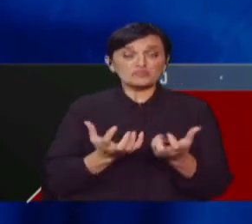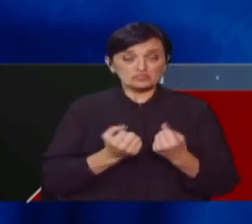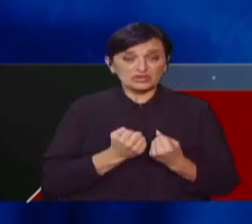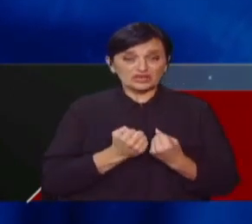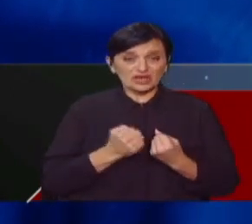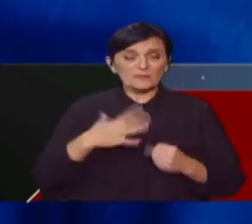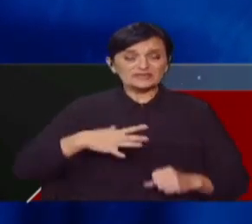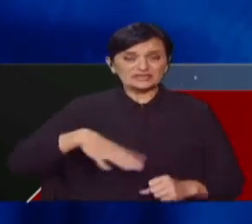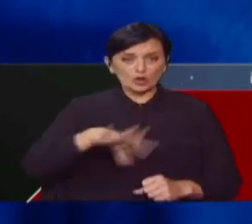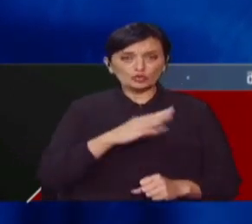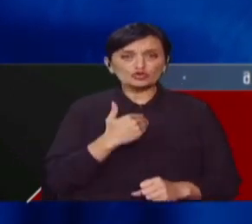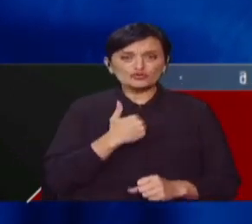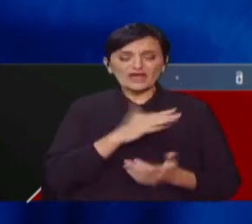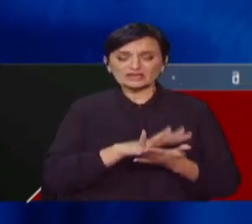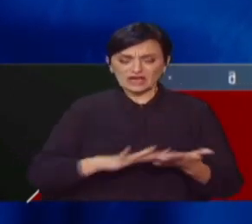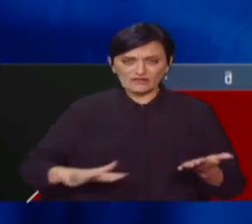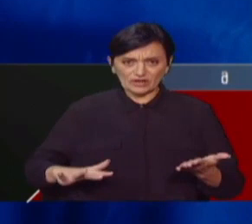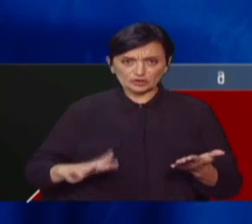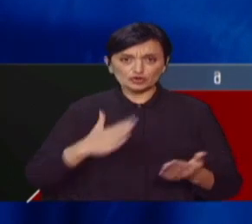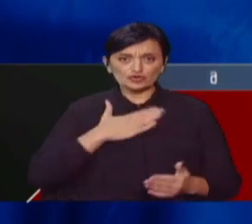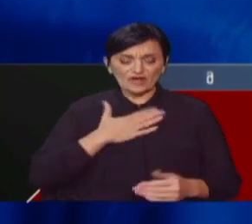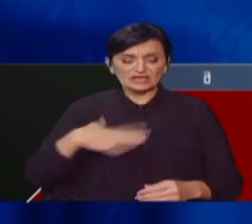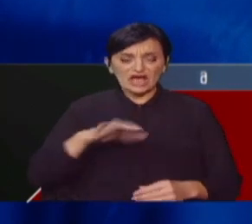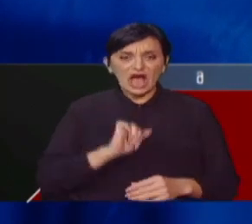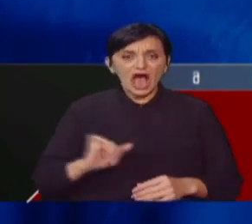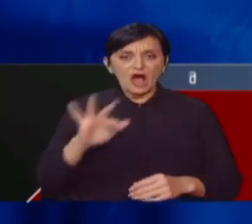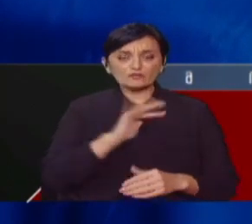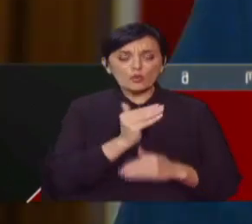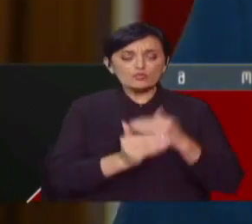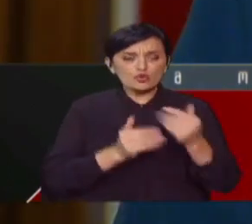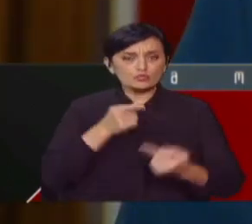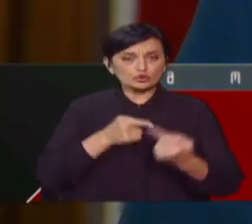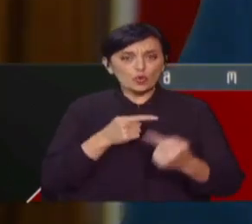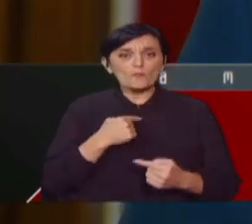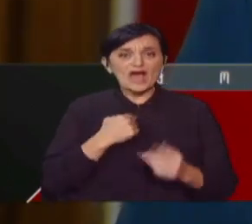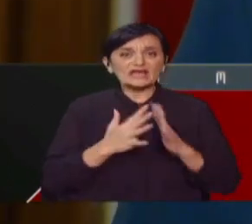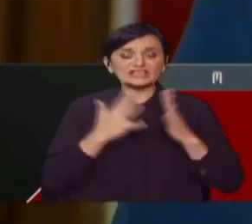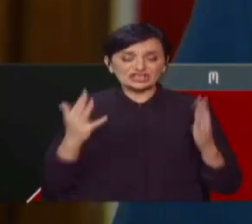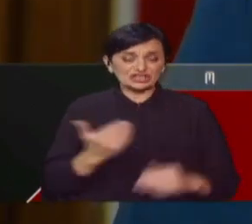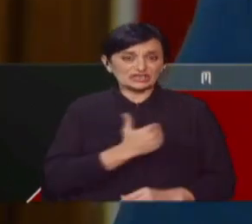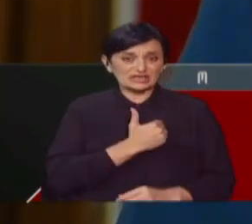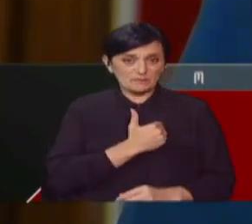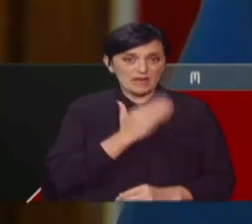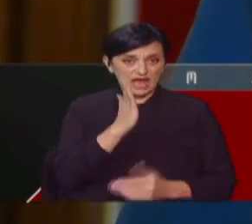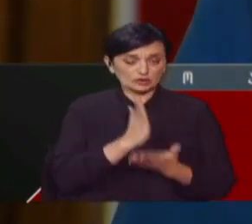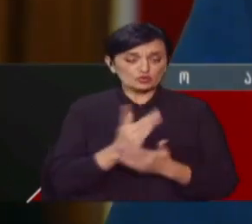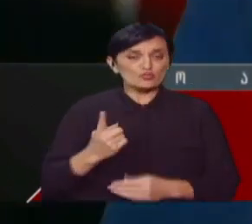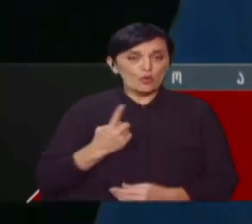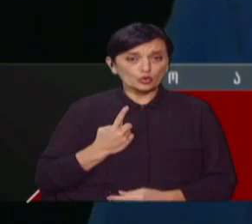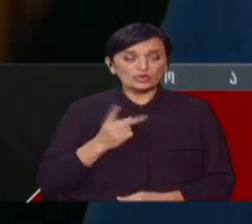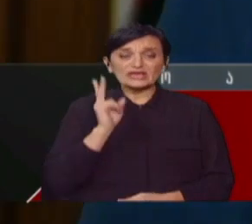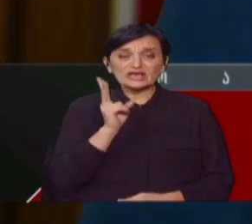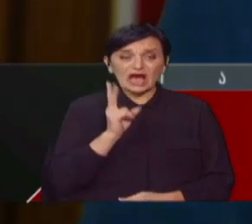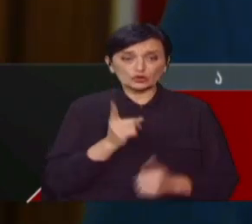მიიღებს საქართველო და ჩვენ გავაგრძელებთ ჩვენი ქვეყნის ევროპული პერსპექტივისთვის ბრძოლას. მე დიდი იმედიც მაქვს და მოლოდინიც, რომ